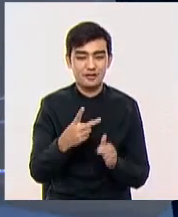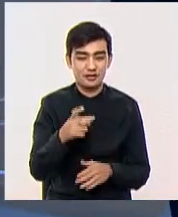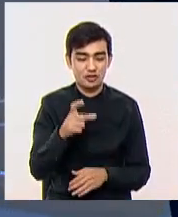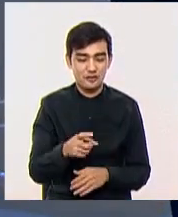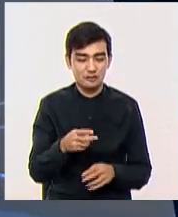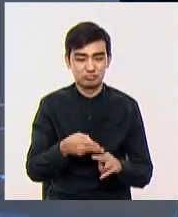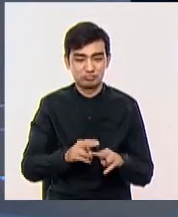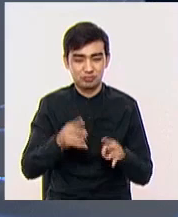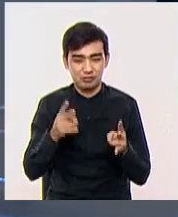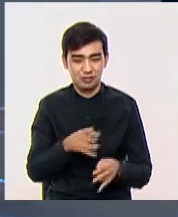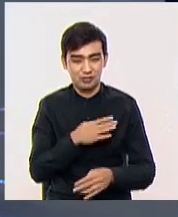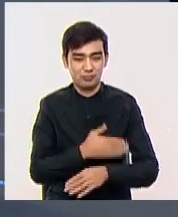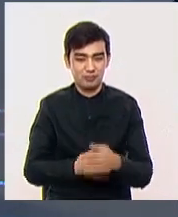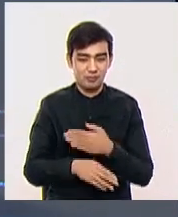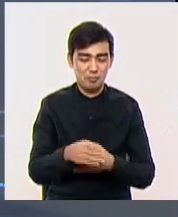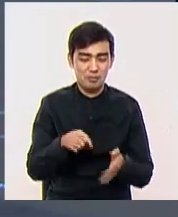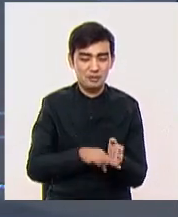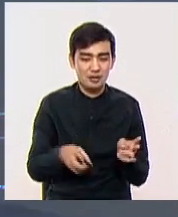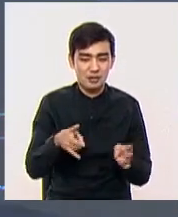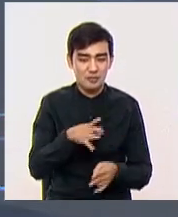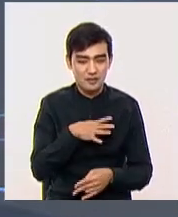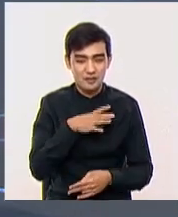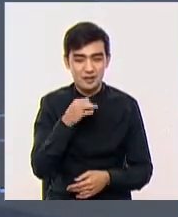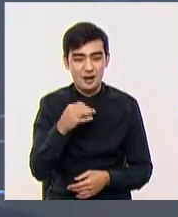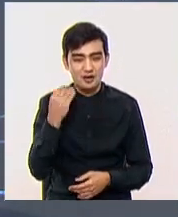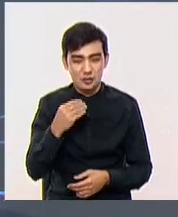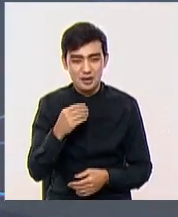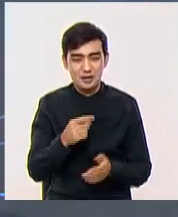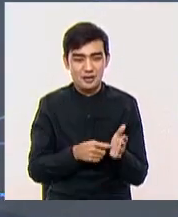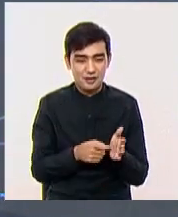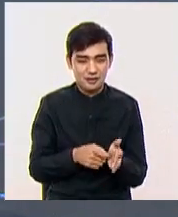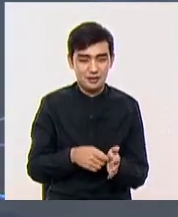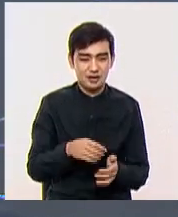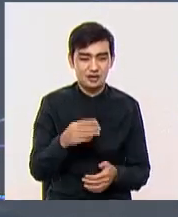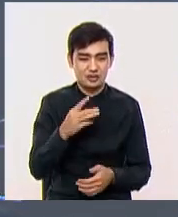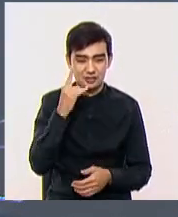оқыс жайттар әсіресе Қарағанды, Шығыс Қазақстан, Ақтөбе мен Павлодар облыстарында жиі кездеседі.